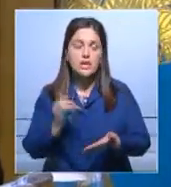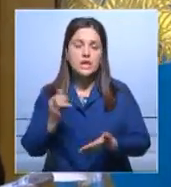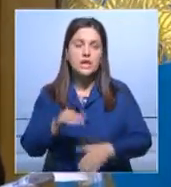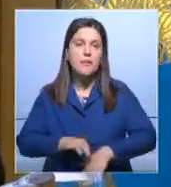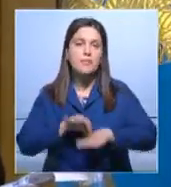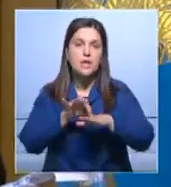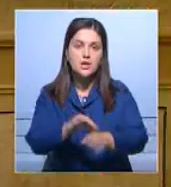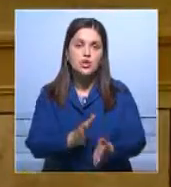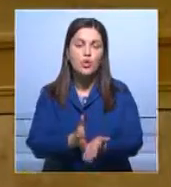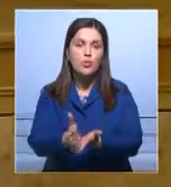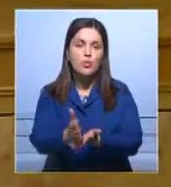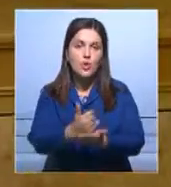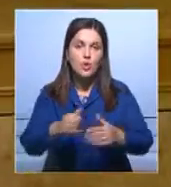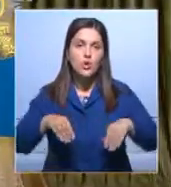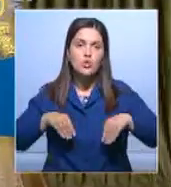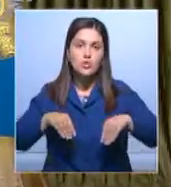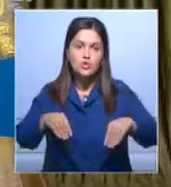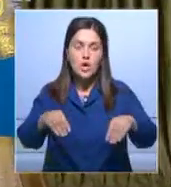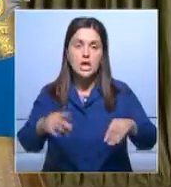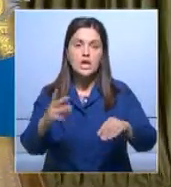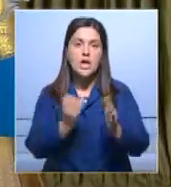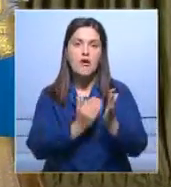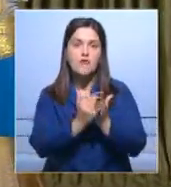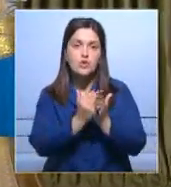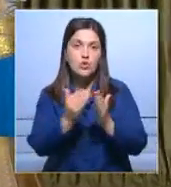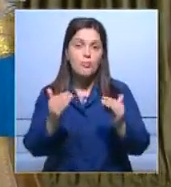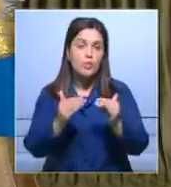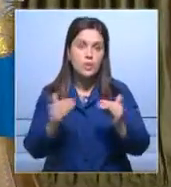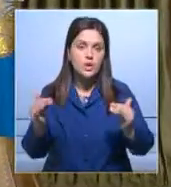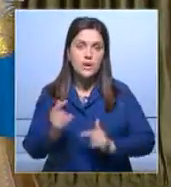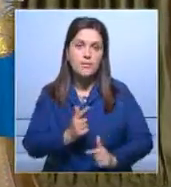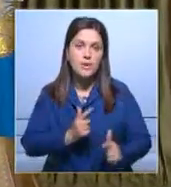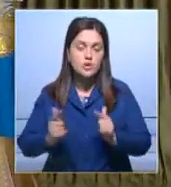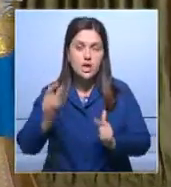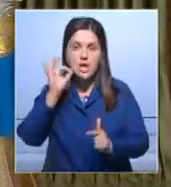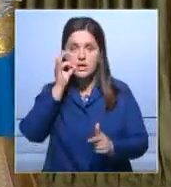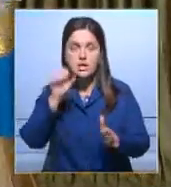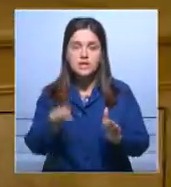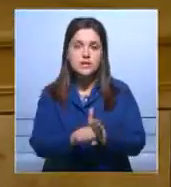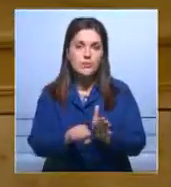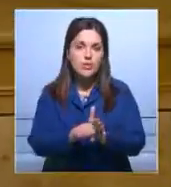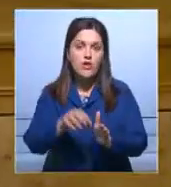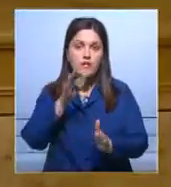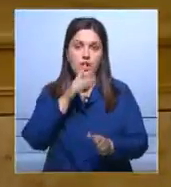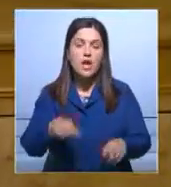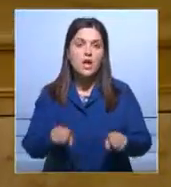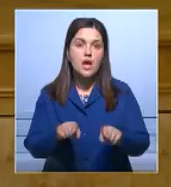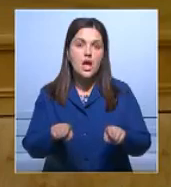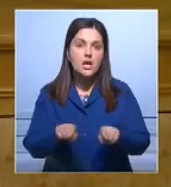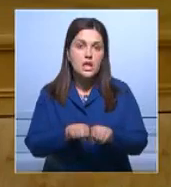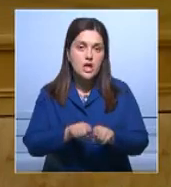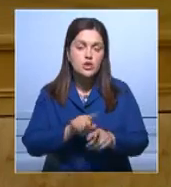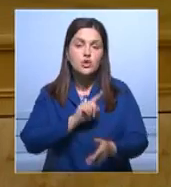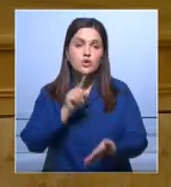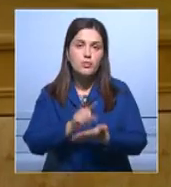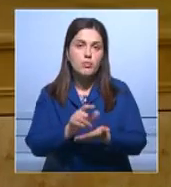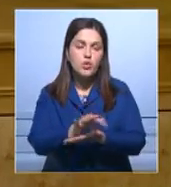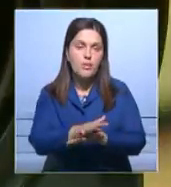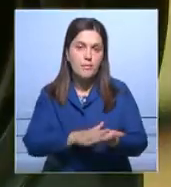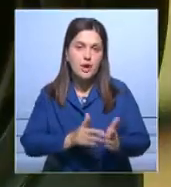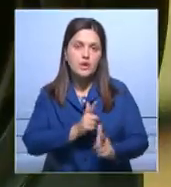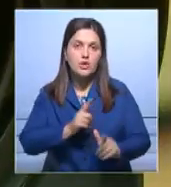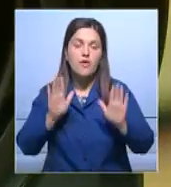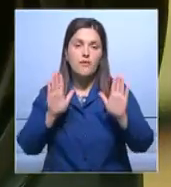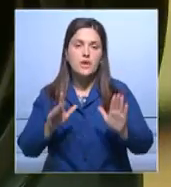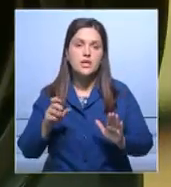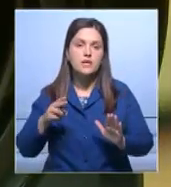показателей, провести уборку урожая на высоком уровне и подготовиться к осенне-зимнему периоду. Также следует продолжить подготовку